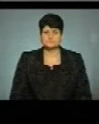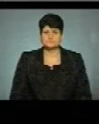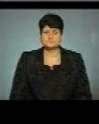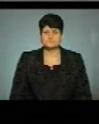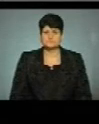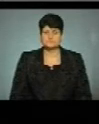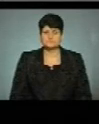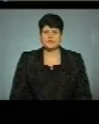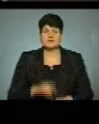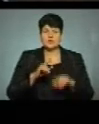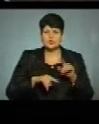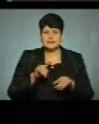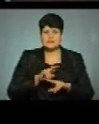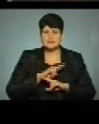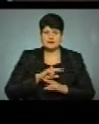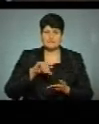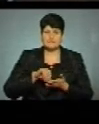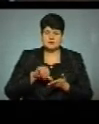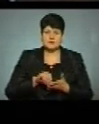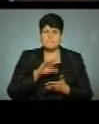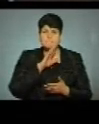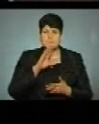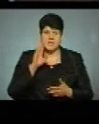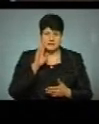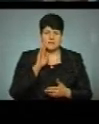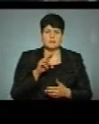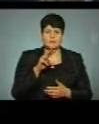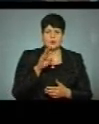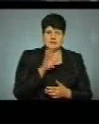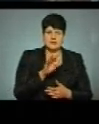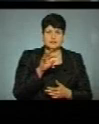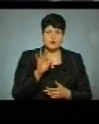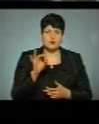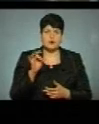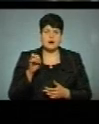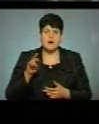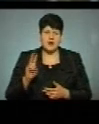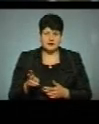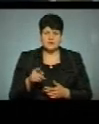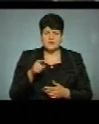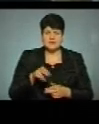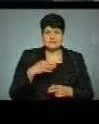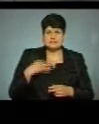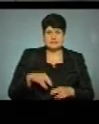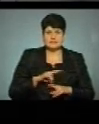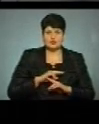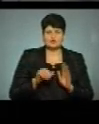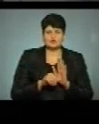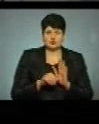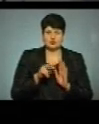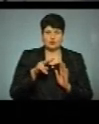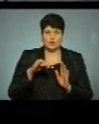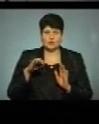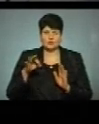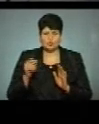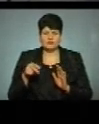Від родин загиблих виступила мати Олександра Орляка Олександра Орляк. Її син загинув 6 лютого 2015 року